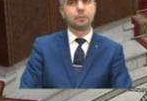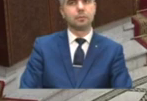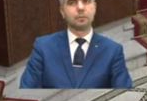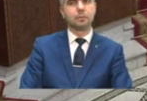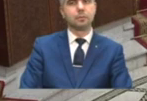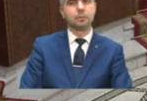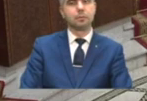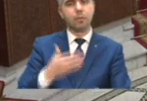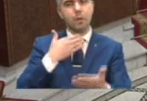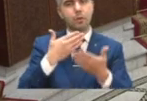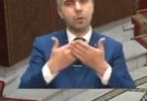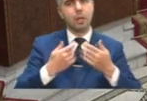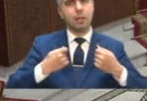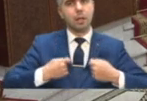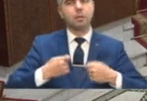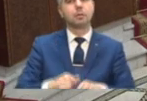شكرا سيدة الرئيسة.